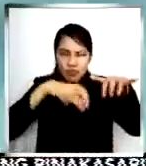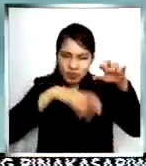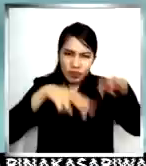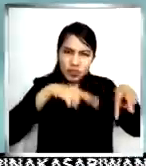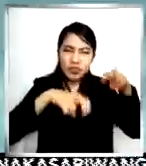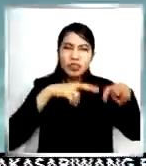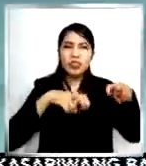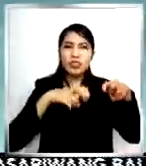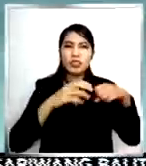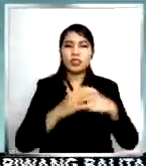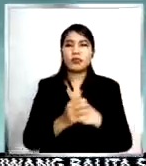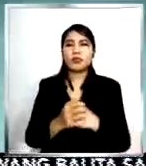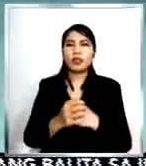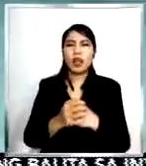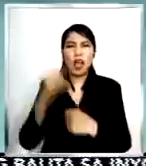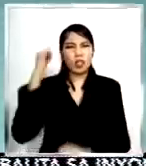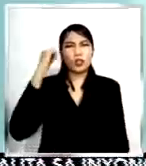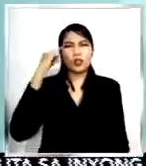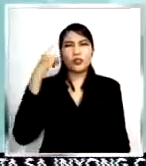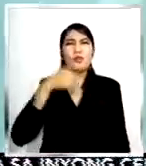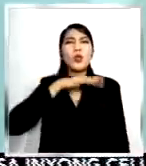eh. Kaya ayun,